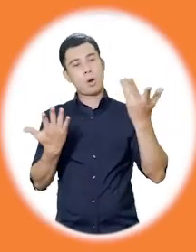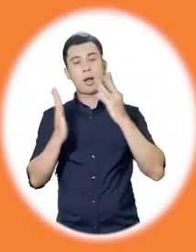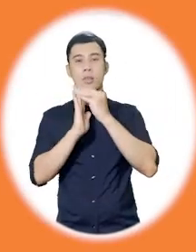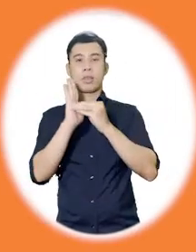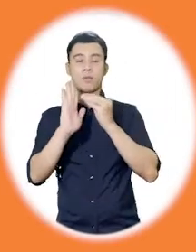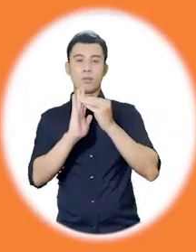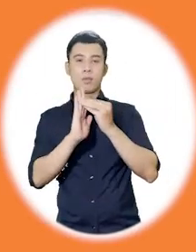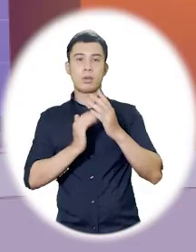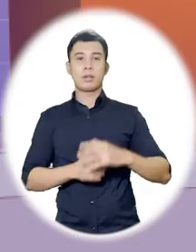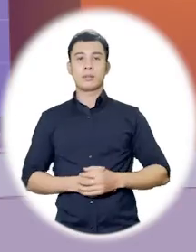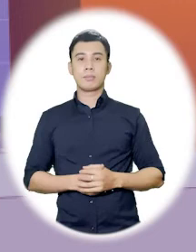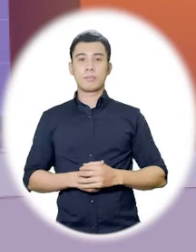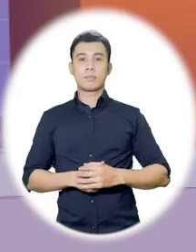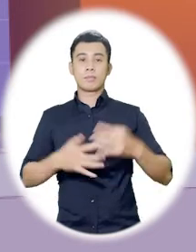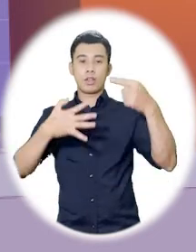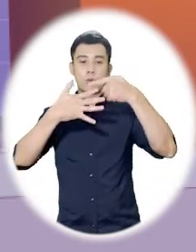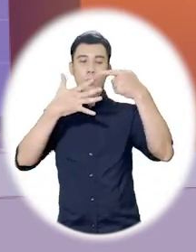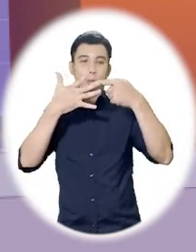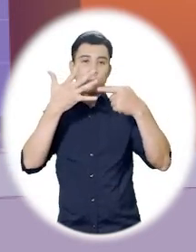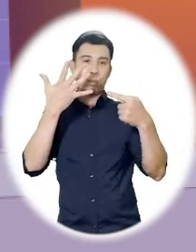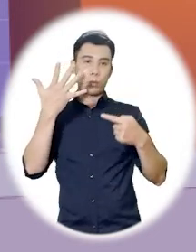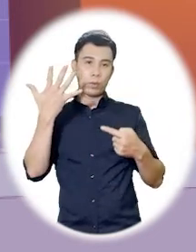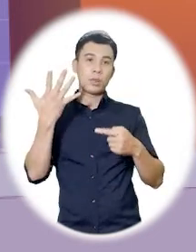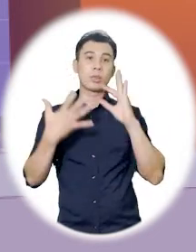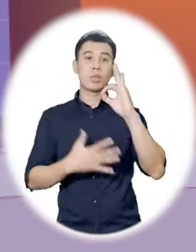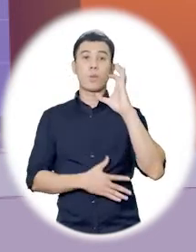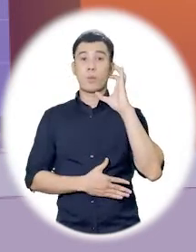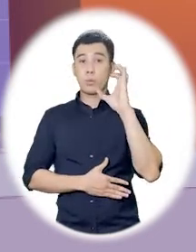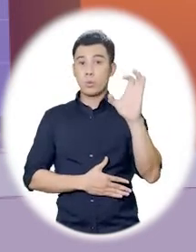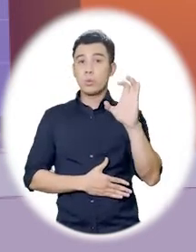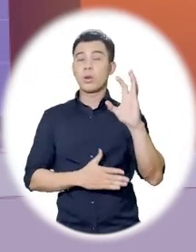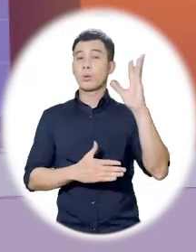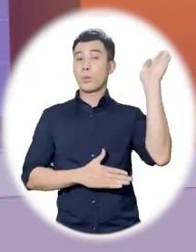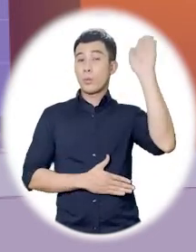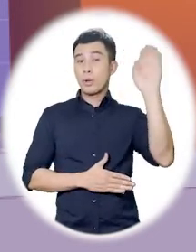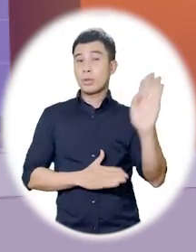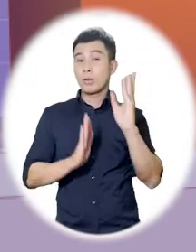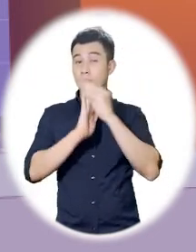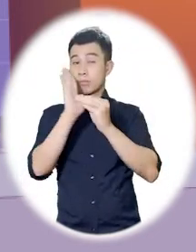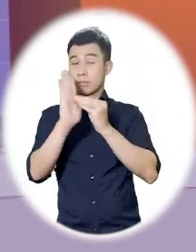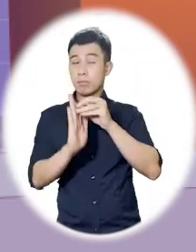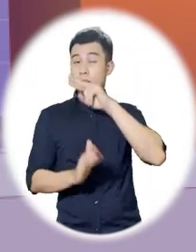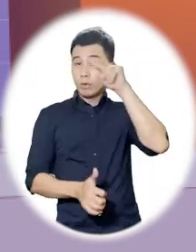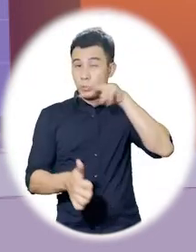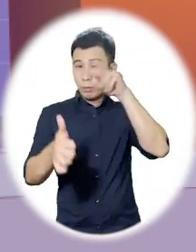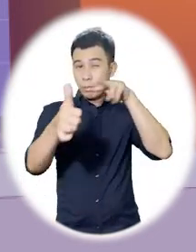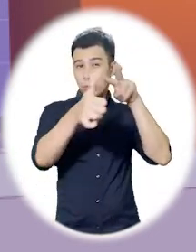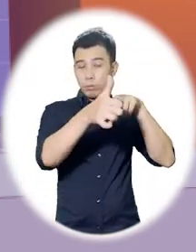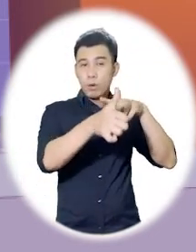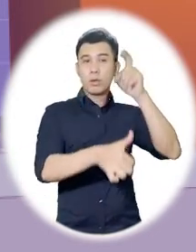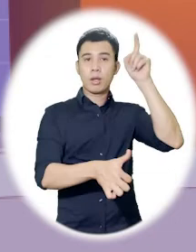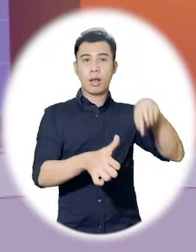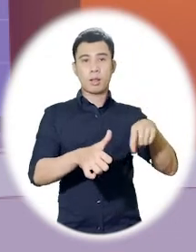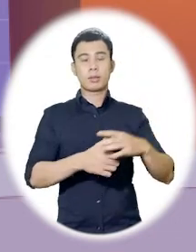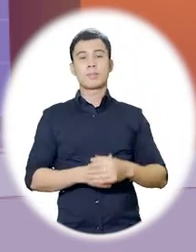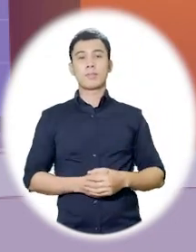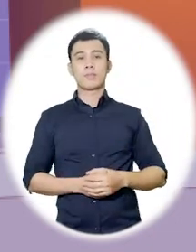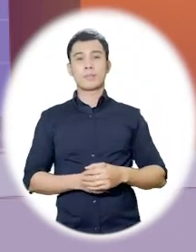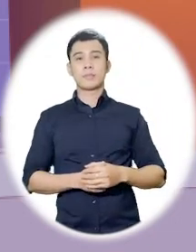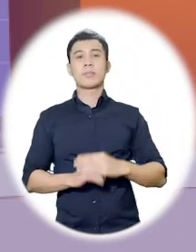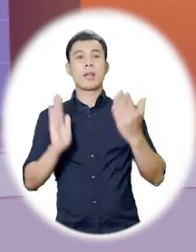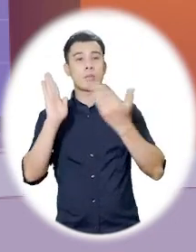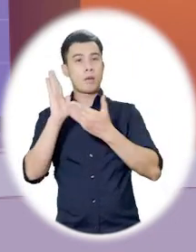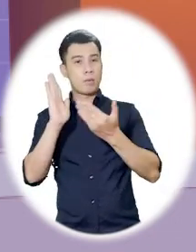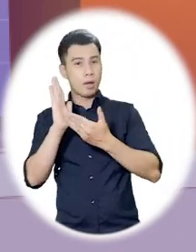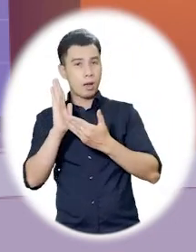và cấp địa phương. Cần đảm bảo các tiêu chuẩn về theo dõi và đánh giá ở cấp quốc gia và cấp địa phương khi tiến hành công tác này. Song song